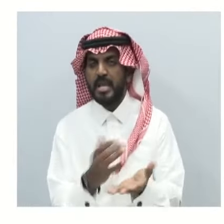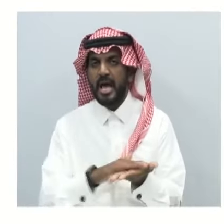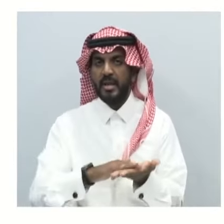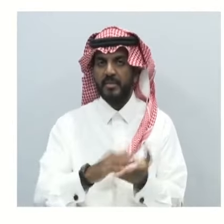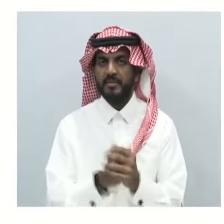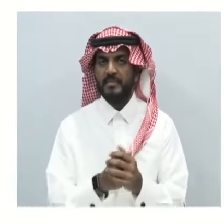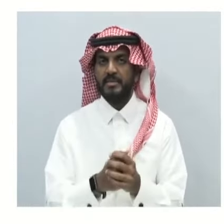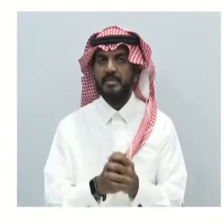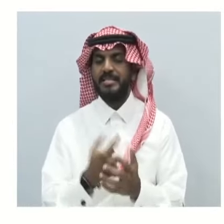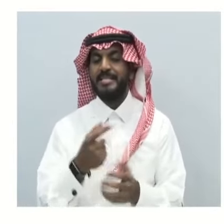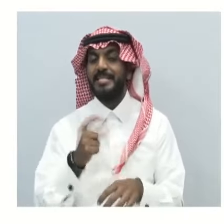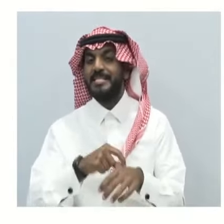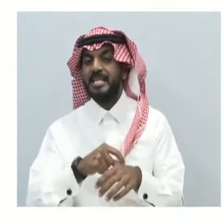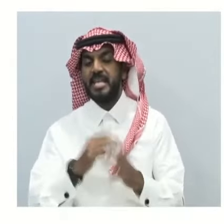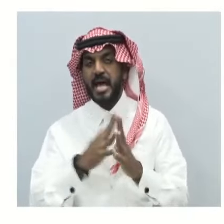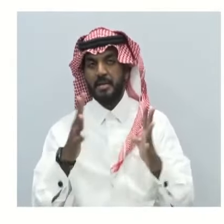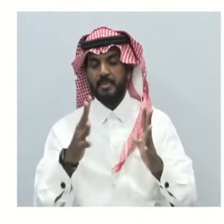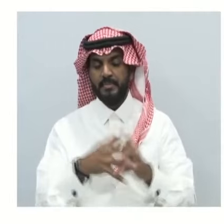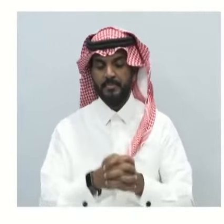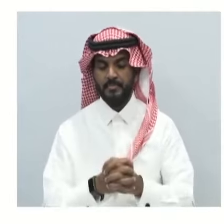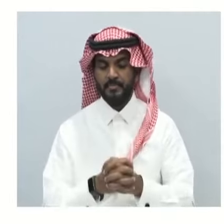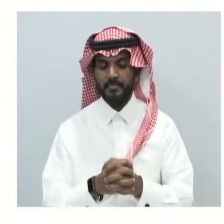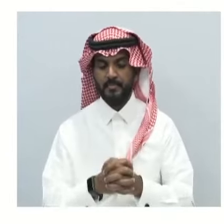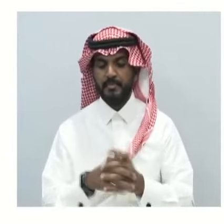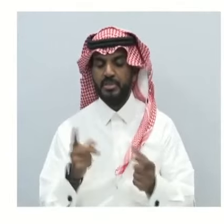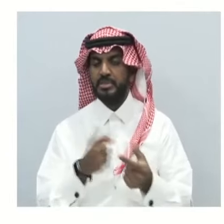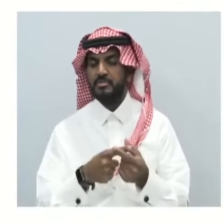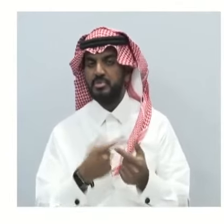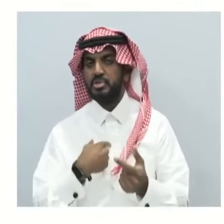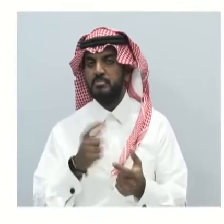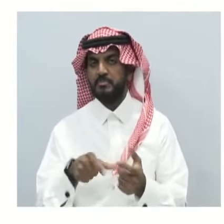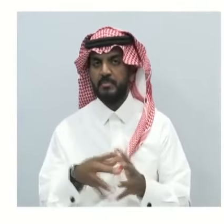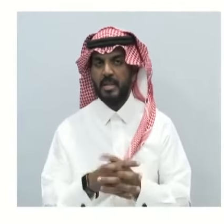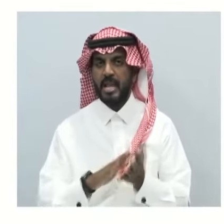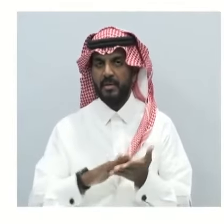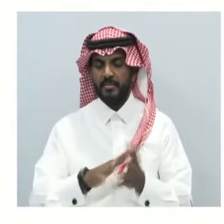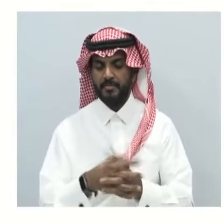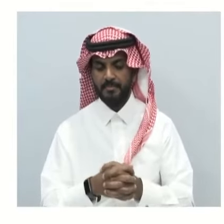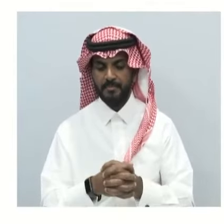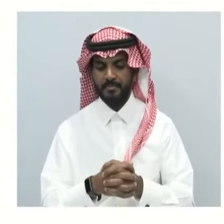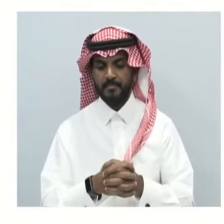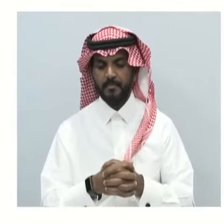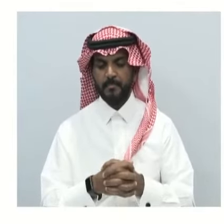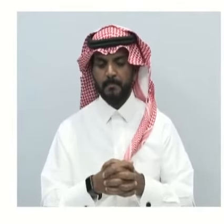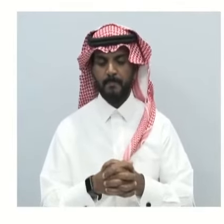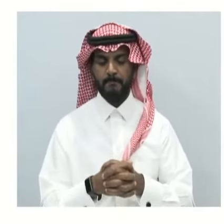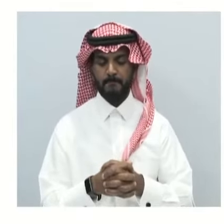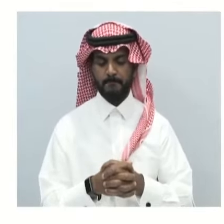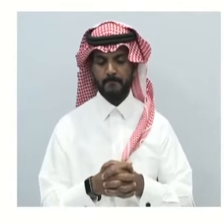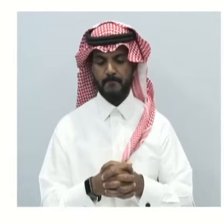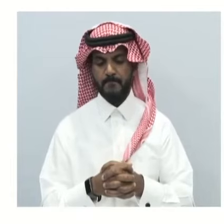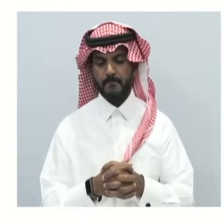للانسان اكبر من قوه جذب ذلك الجسم لهذه الارض كذلك او كما هو